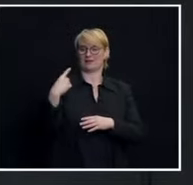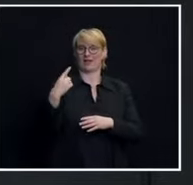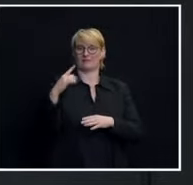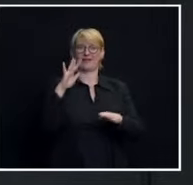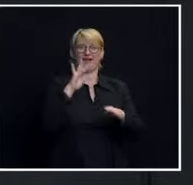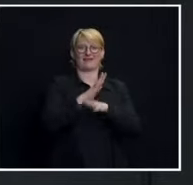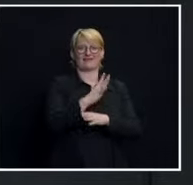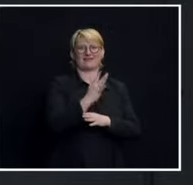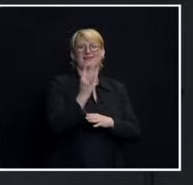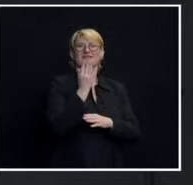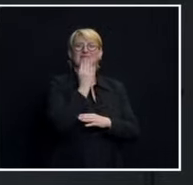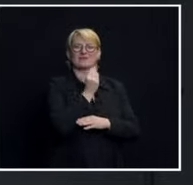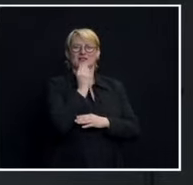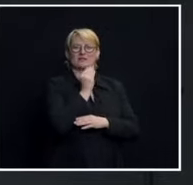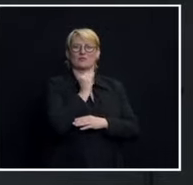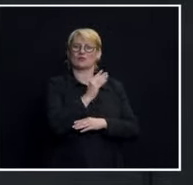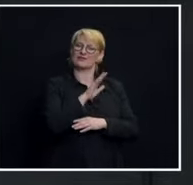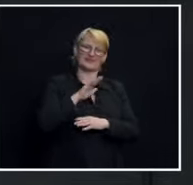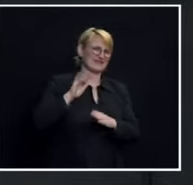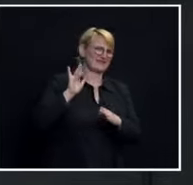die Nazis stellte.